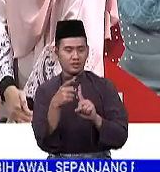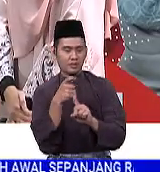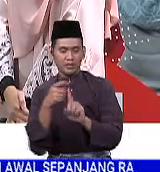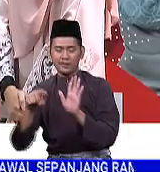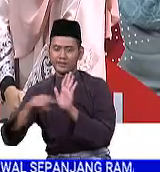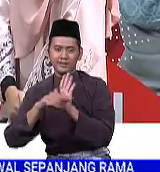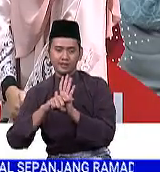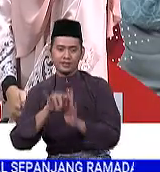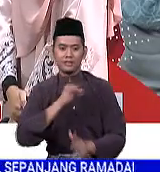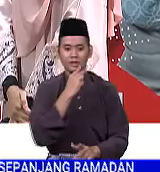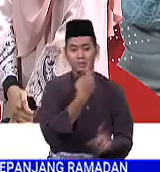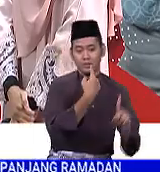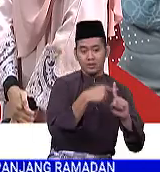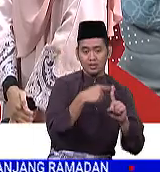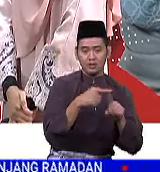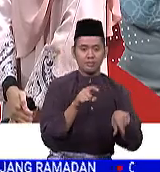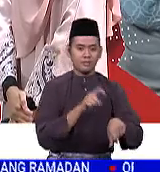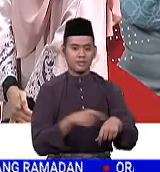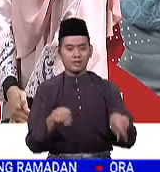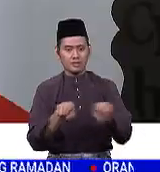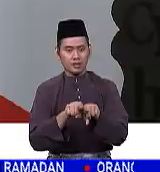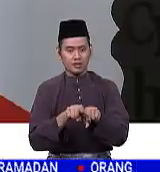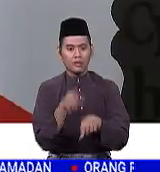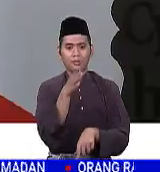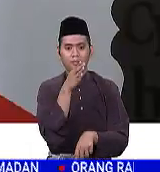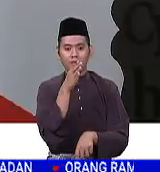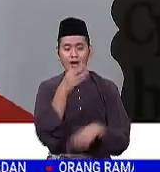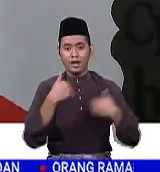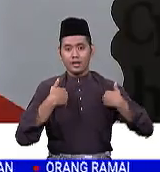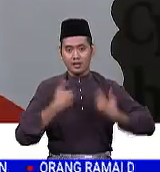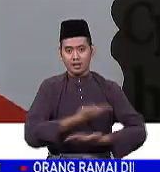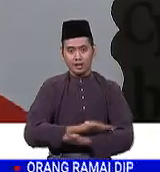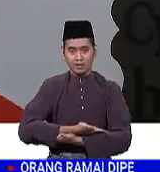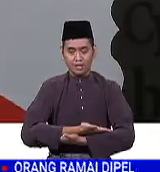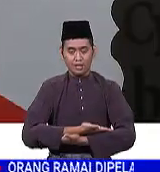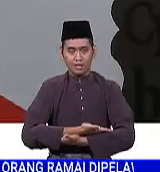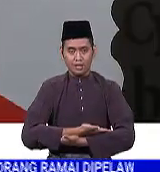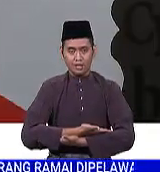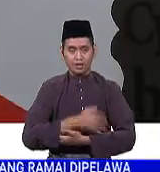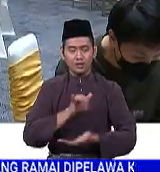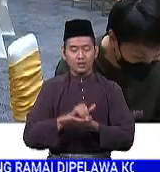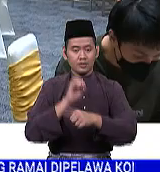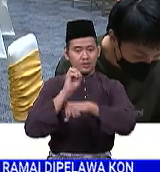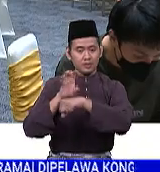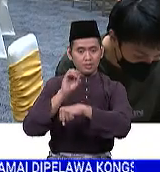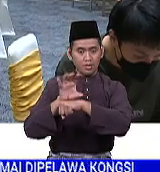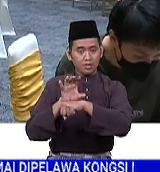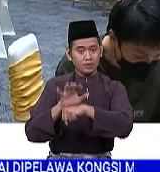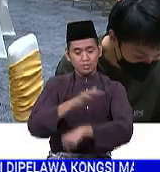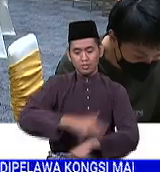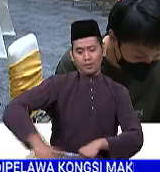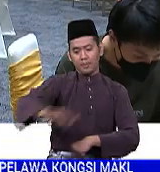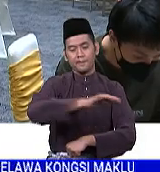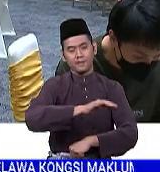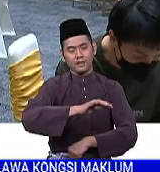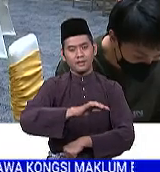side. Pada masa sama, ibu kepada seorang cahaya mata itu turut memberi nasihat kepada orang ramai